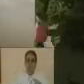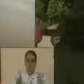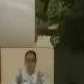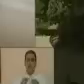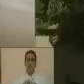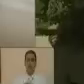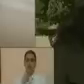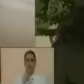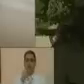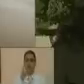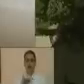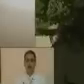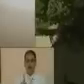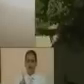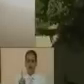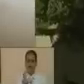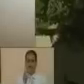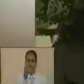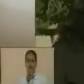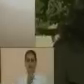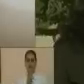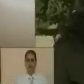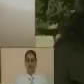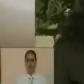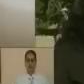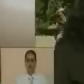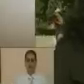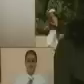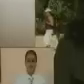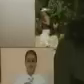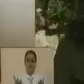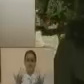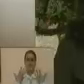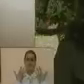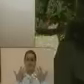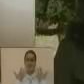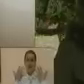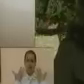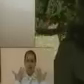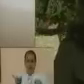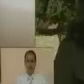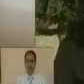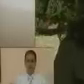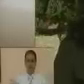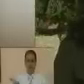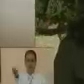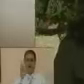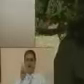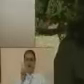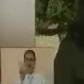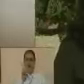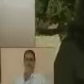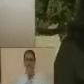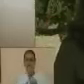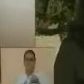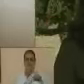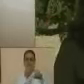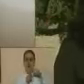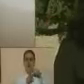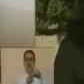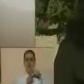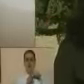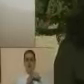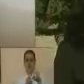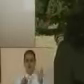ملايين زائر. أما بالنسبة للدخل السياحي فارتفع بنسبة 20%، وهذا رقم قياسي، وصل